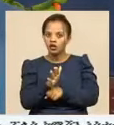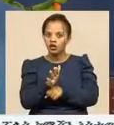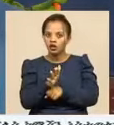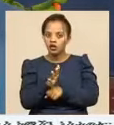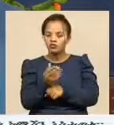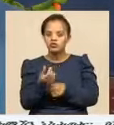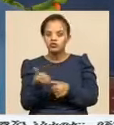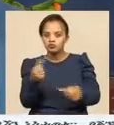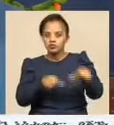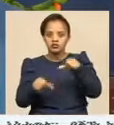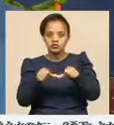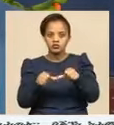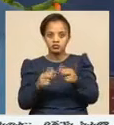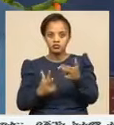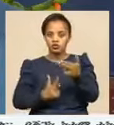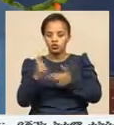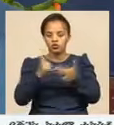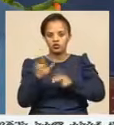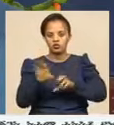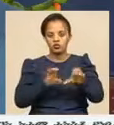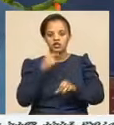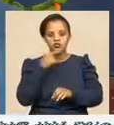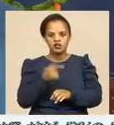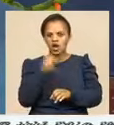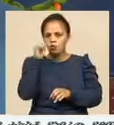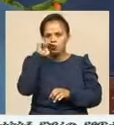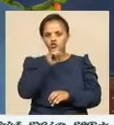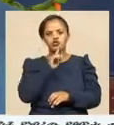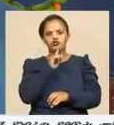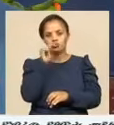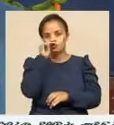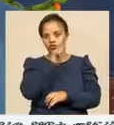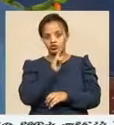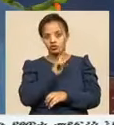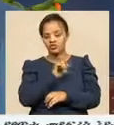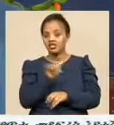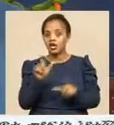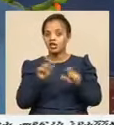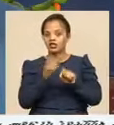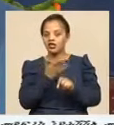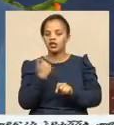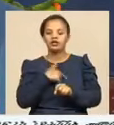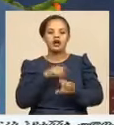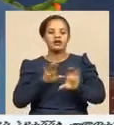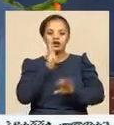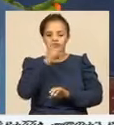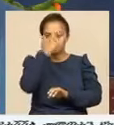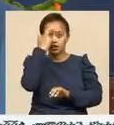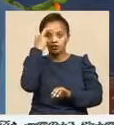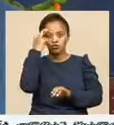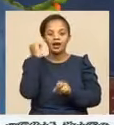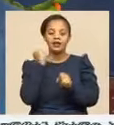የድርጅት መዋጮ እንዲቆርጥ የሚደረግበት ሁኔታዎች አሉ ጭምር የሚል ውሸት ነው እሱ። እንደዚህ አይነት ነገር እኛ አናደርግም።